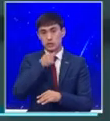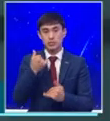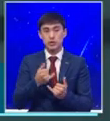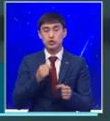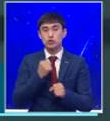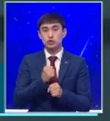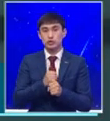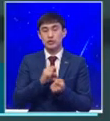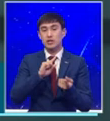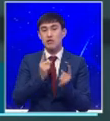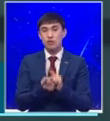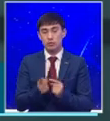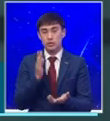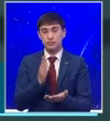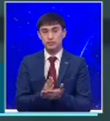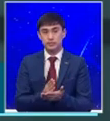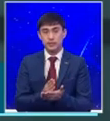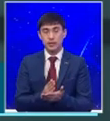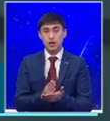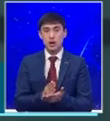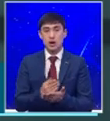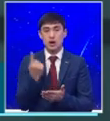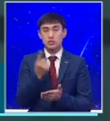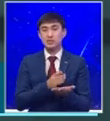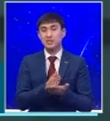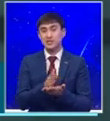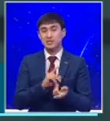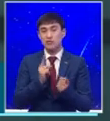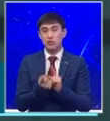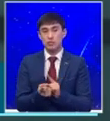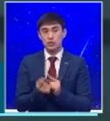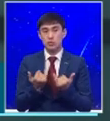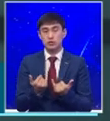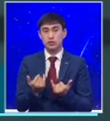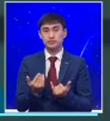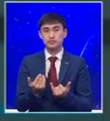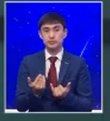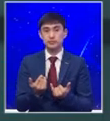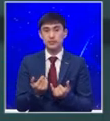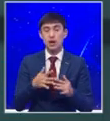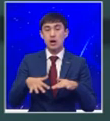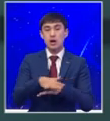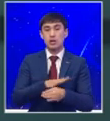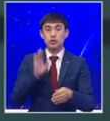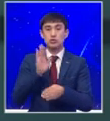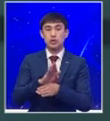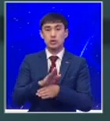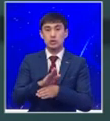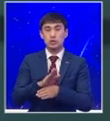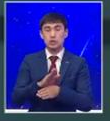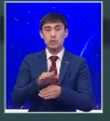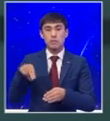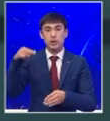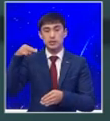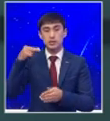жүріп жатқан реформалар. Алдымен саяси реформалар. Осы күзде халыққа жолдаған жолдауында